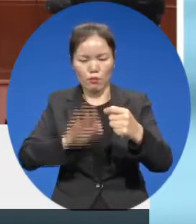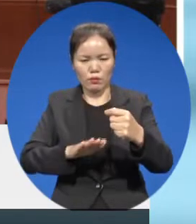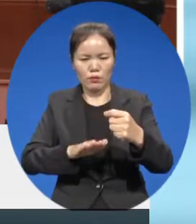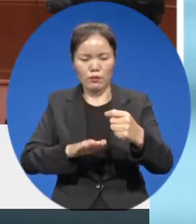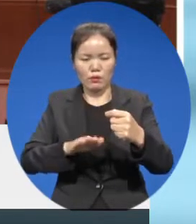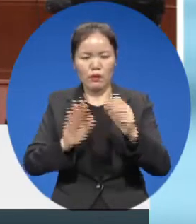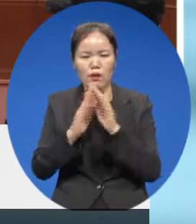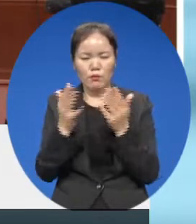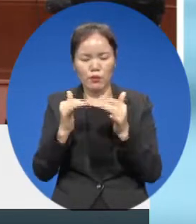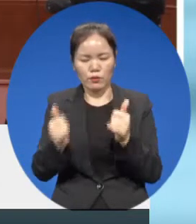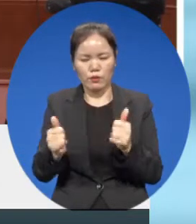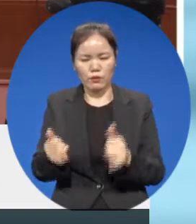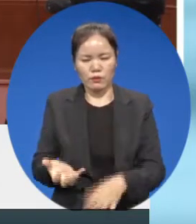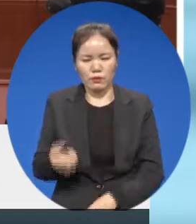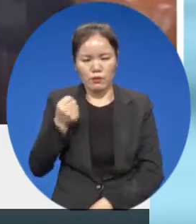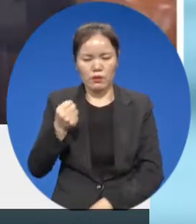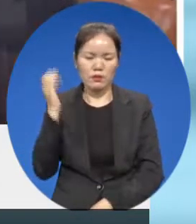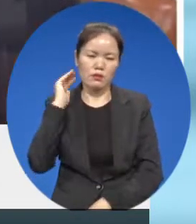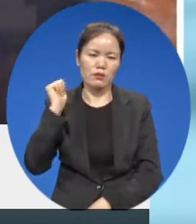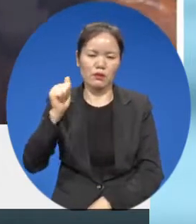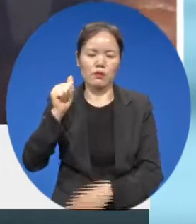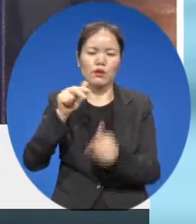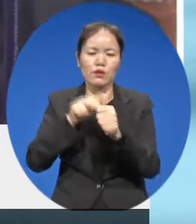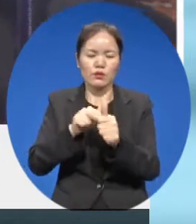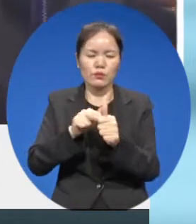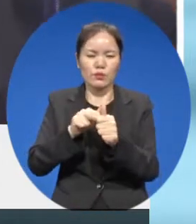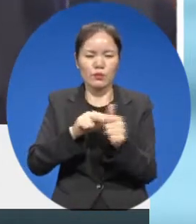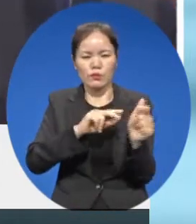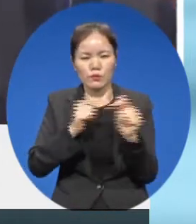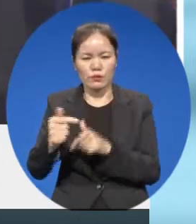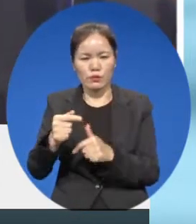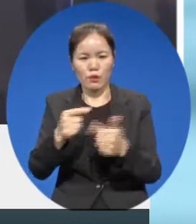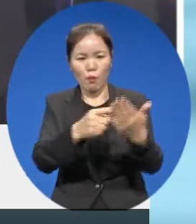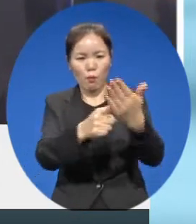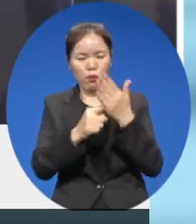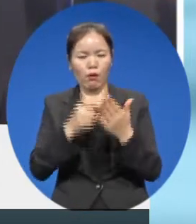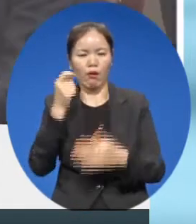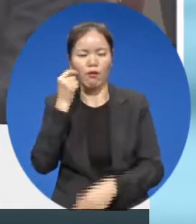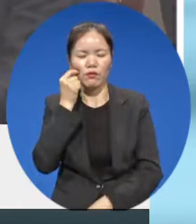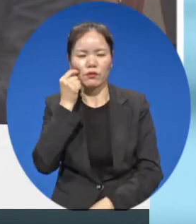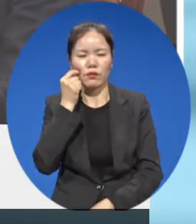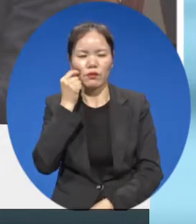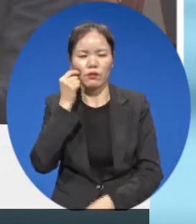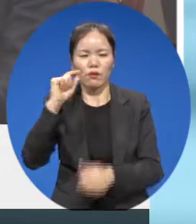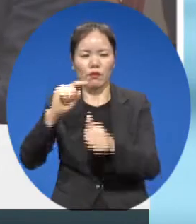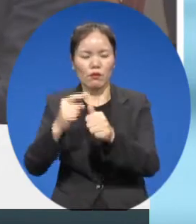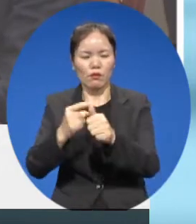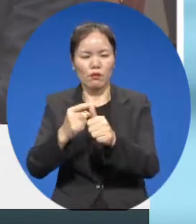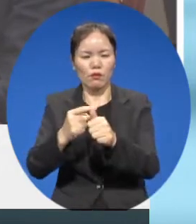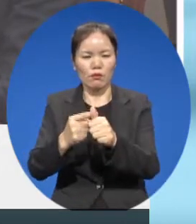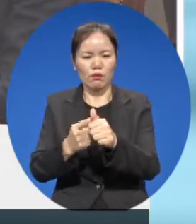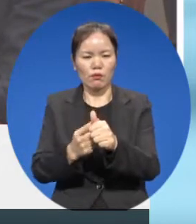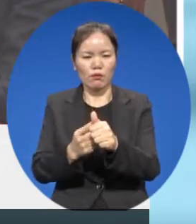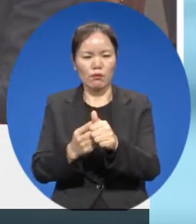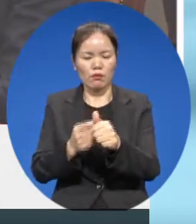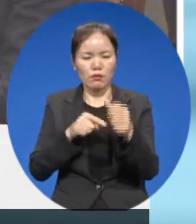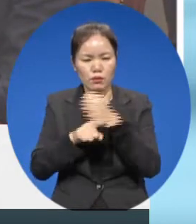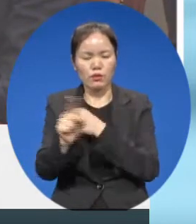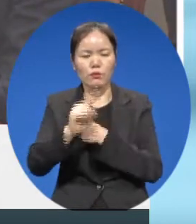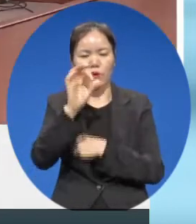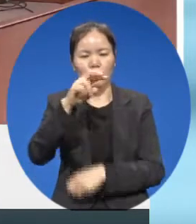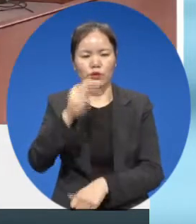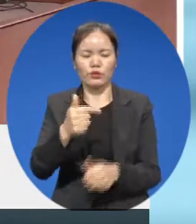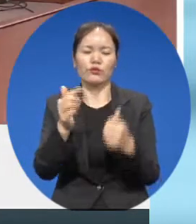있는 자산 이라고 얘기하는 대권 후보 들 잠정 들이 전혀 부각되지 못하고 있는 상황이 어찌 보면 성 애호가의 방 갑이라고 보여 주거든요 그런 차원에서 본다면